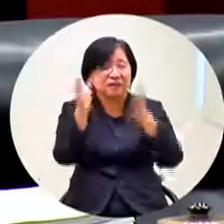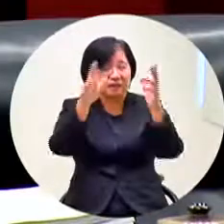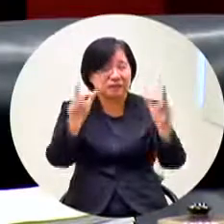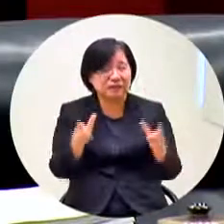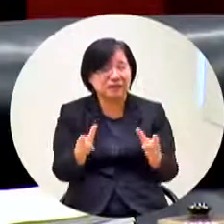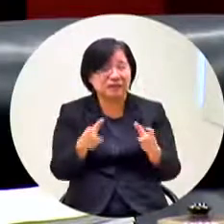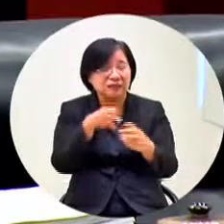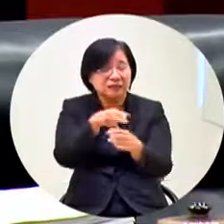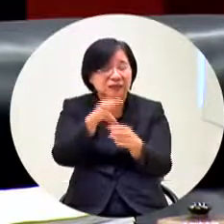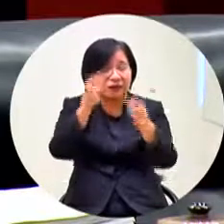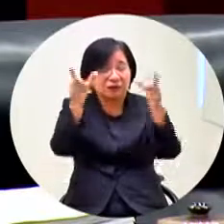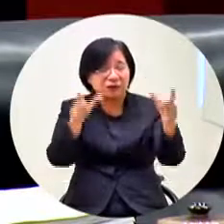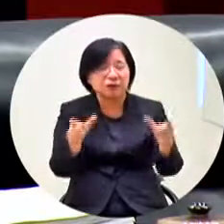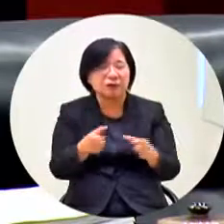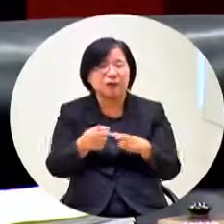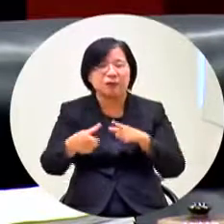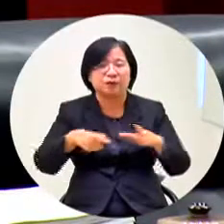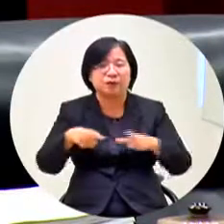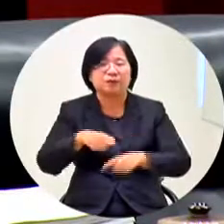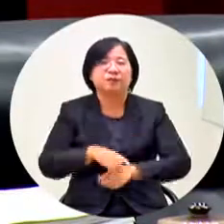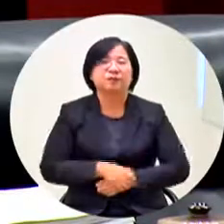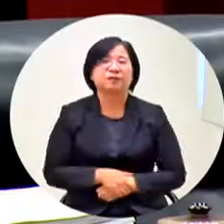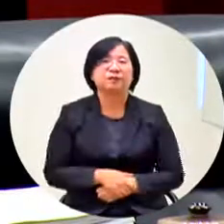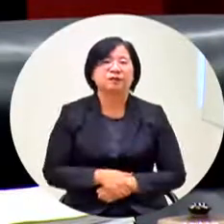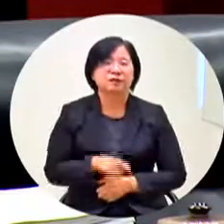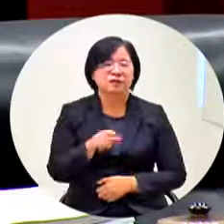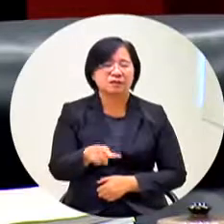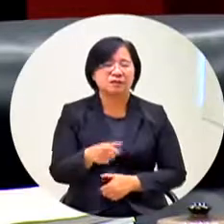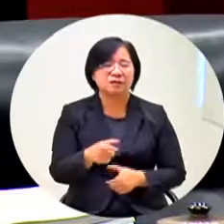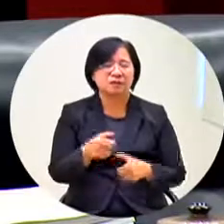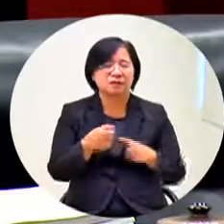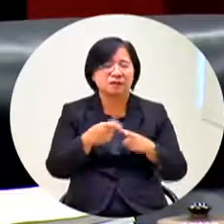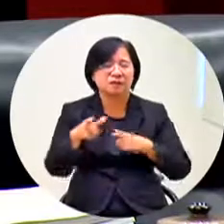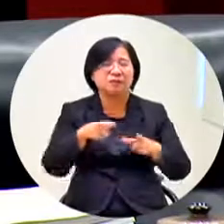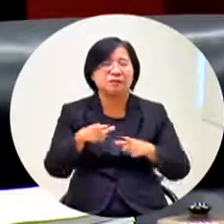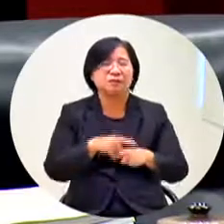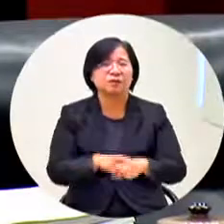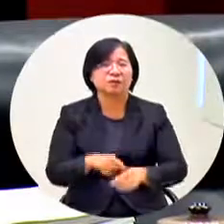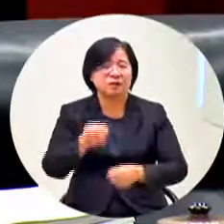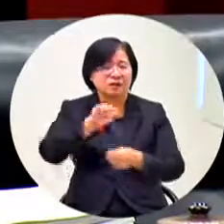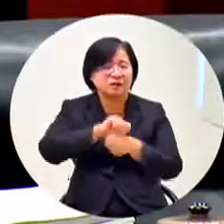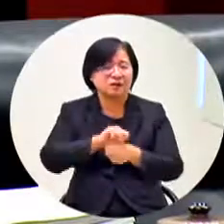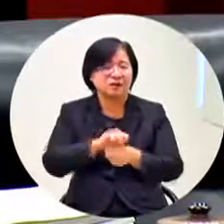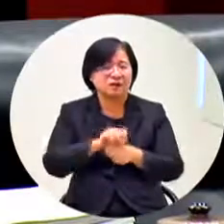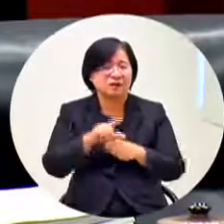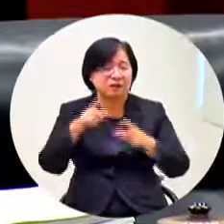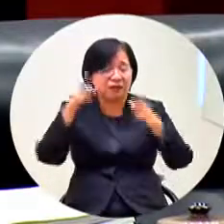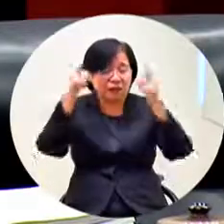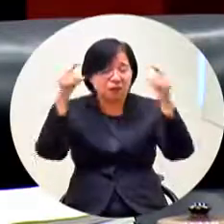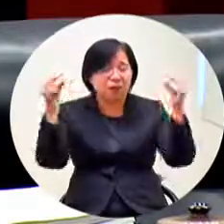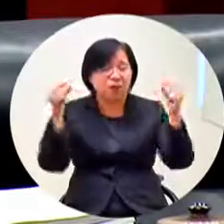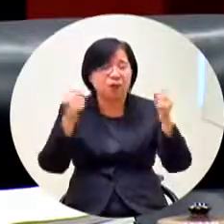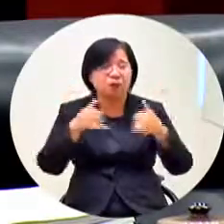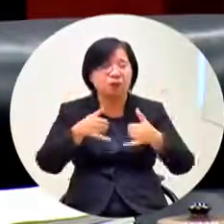年来我们的公园隔了一条嘉宏路，当然俨然两个不同的世